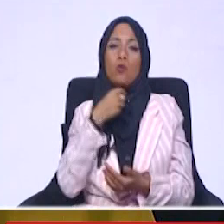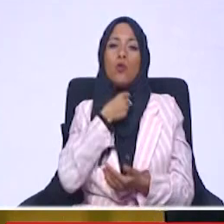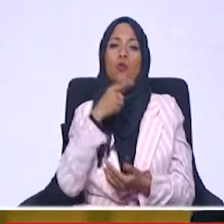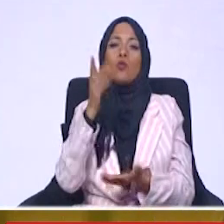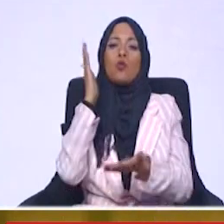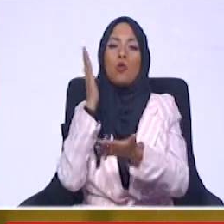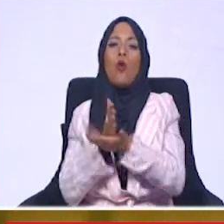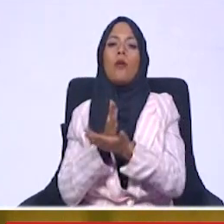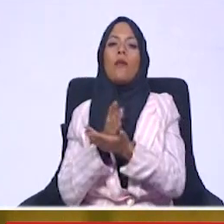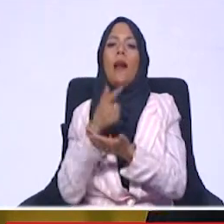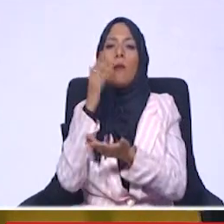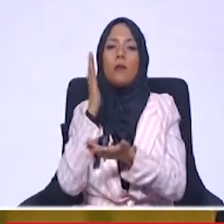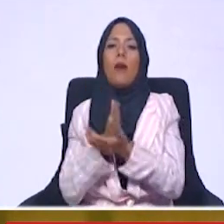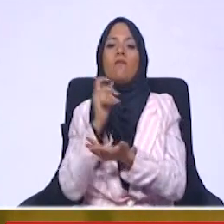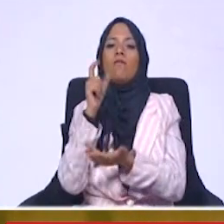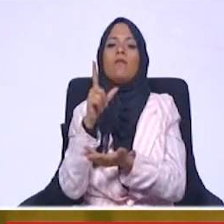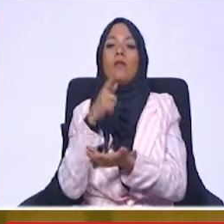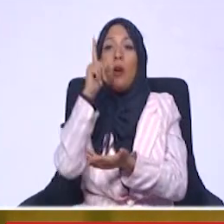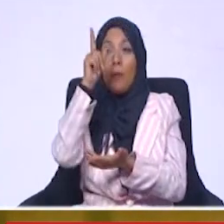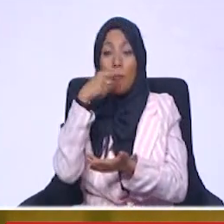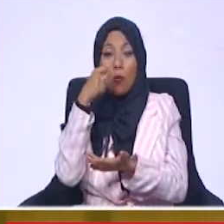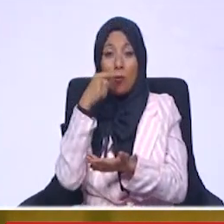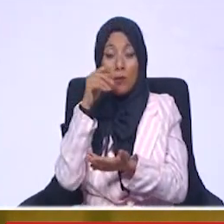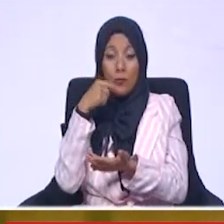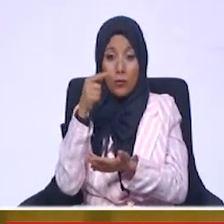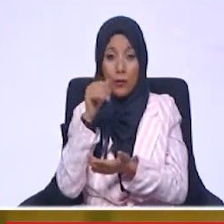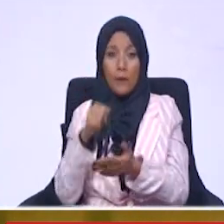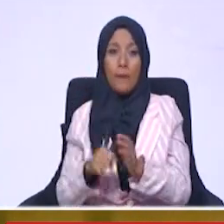واخلاق عظيمه فقال تعالى